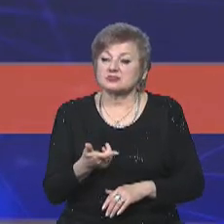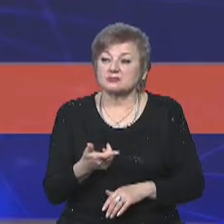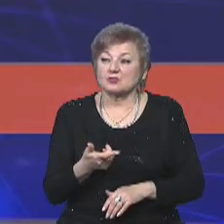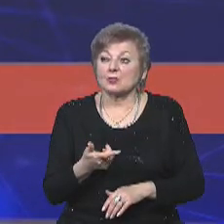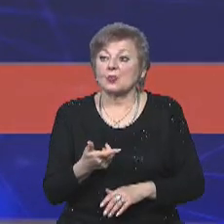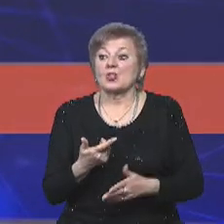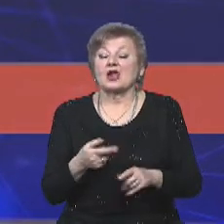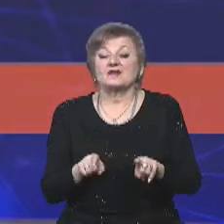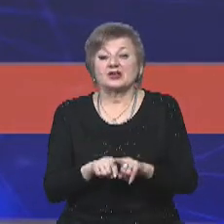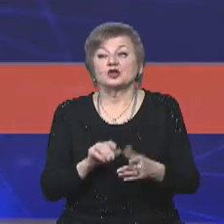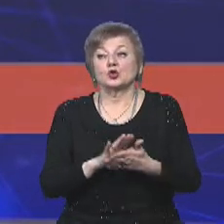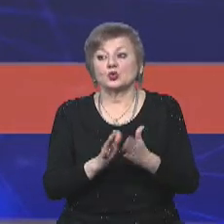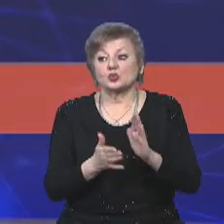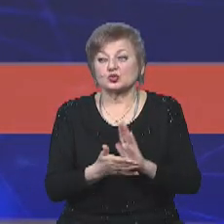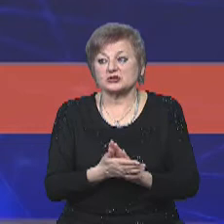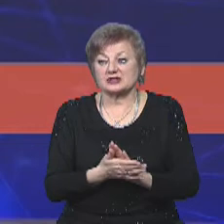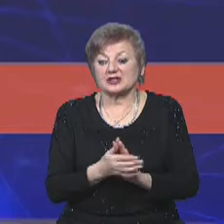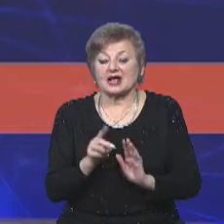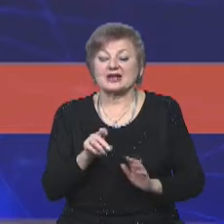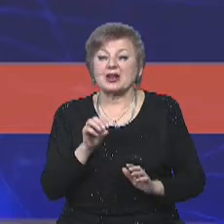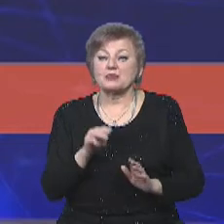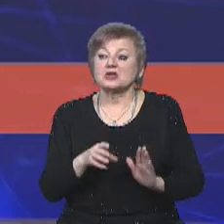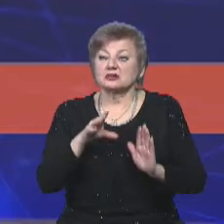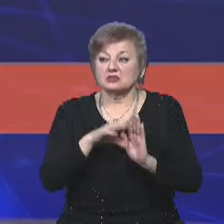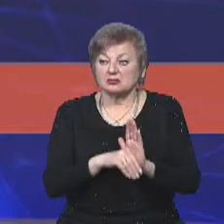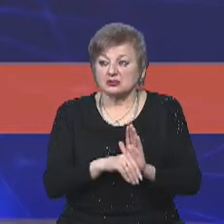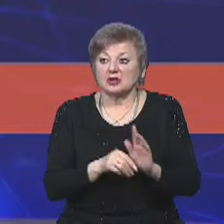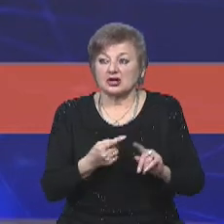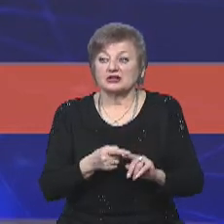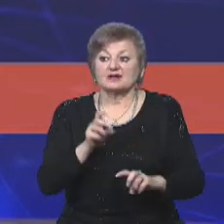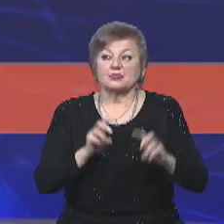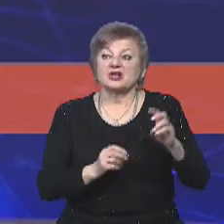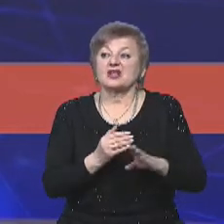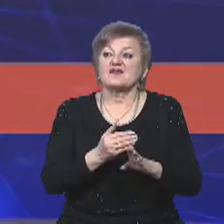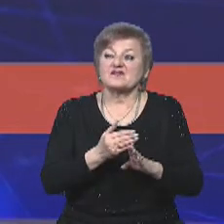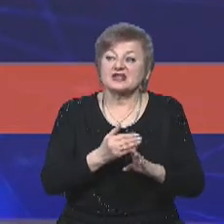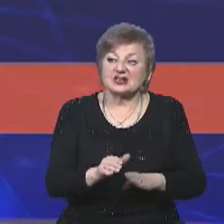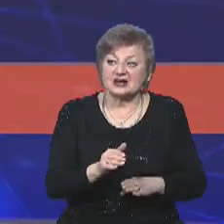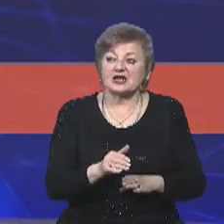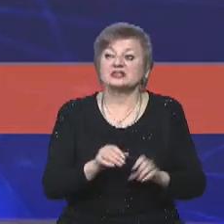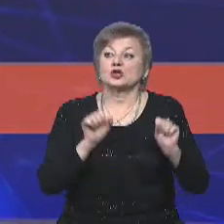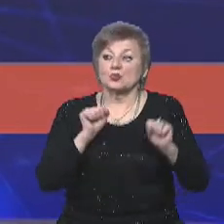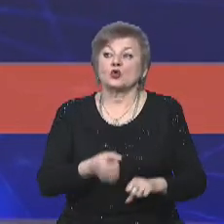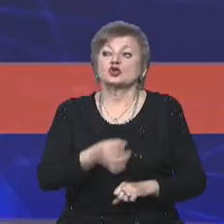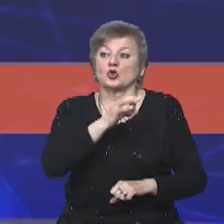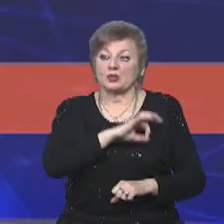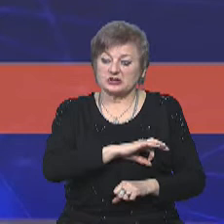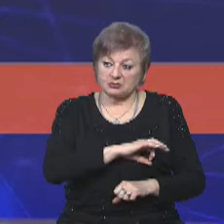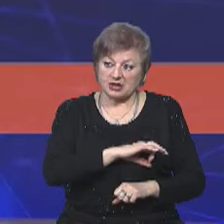При таких условиях лимиты и номинации для этого предприятия выделяются, и предприятие может потреблять эту